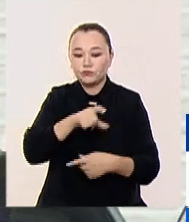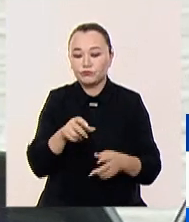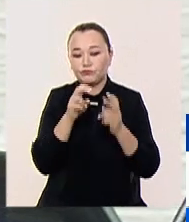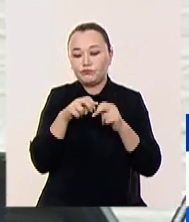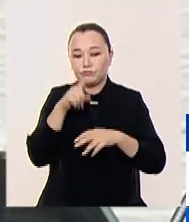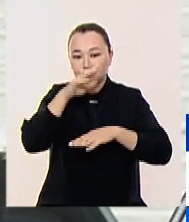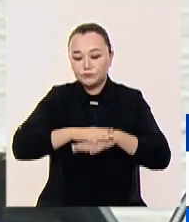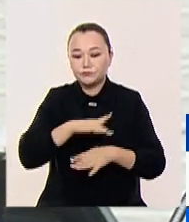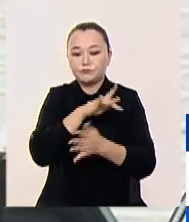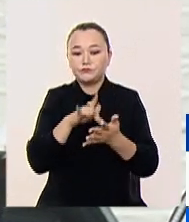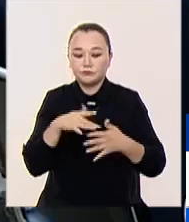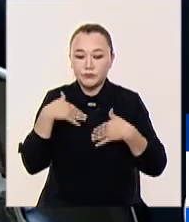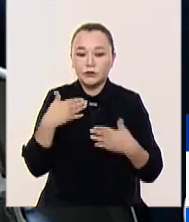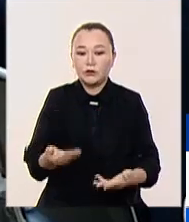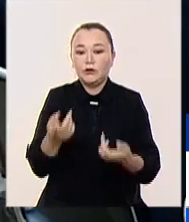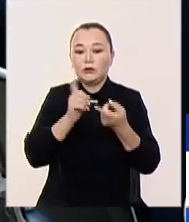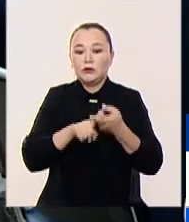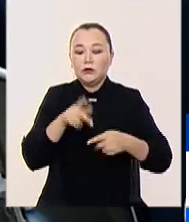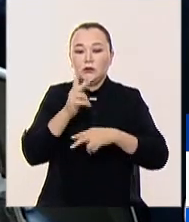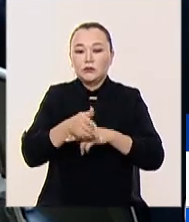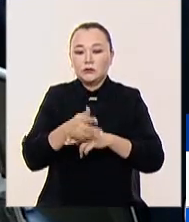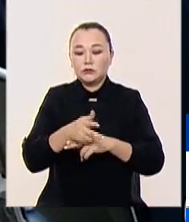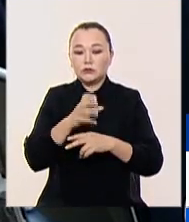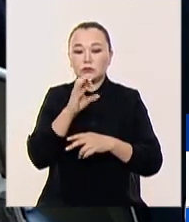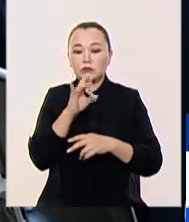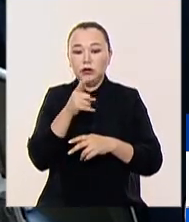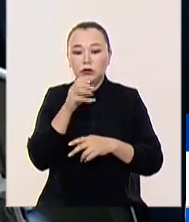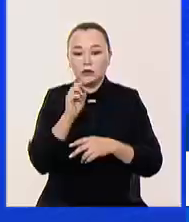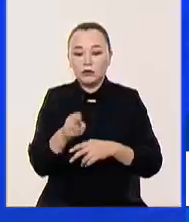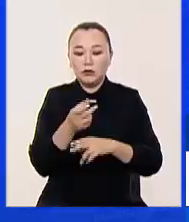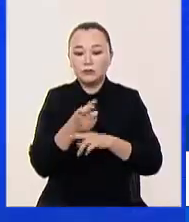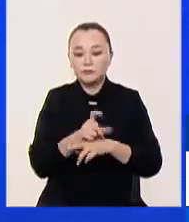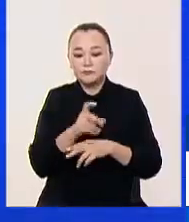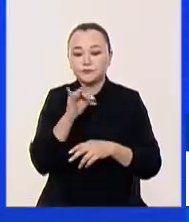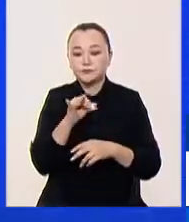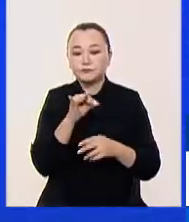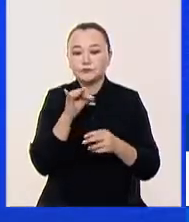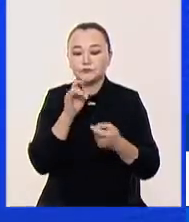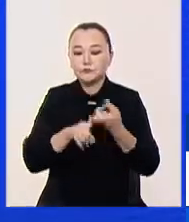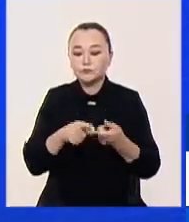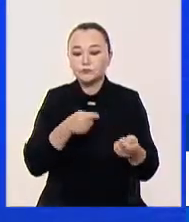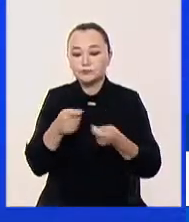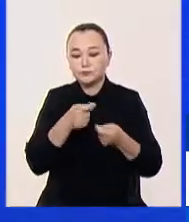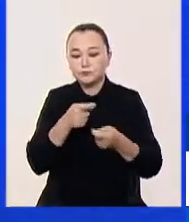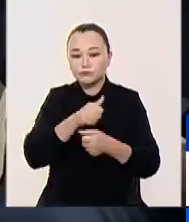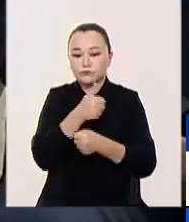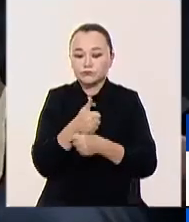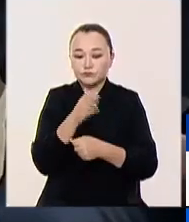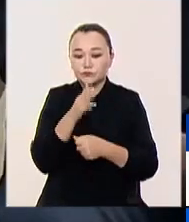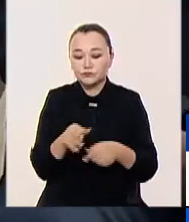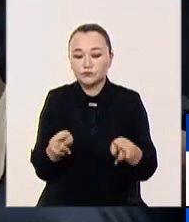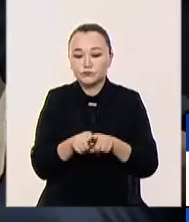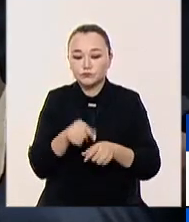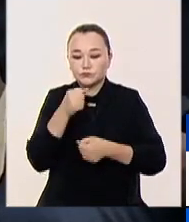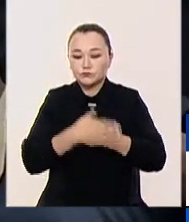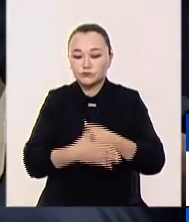аким города предложил подключить заведение к камерам Сергек и подсоединить их к пунктам управления. Такая централизация, по его